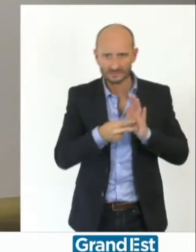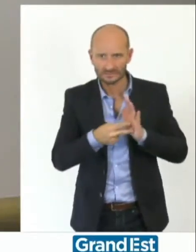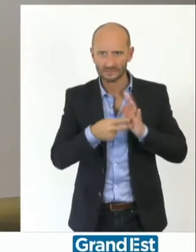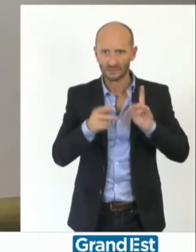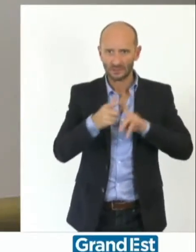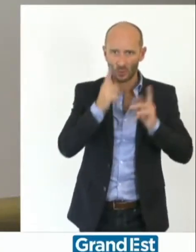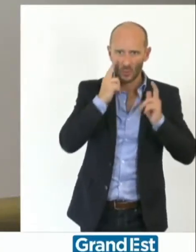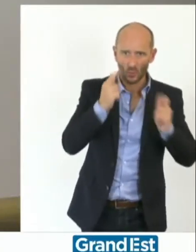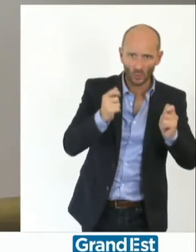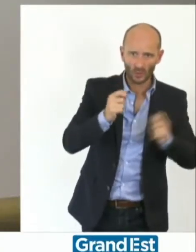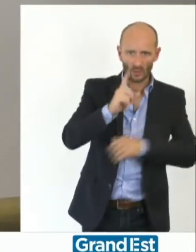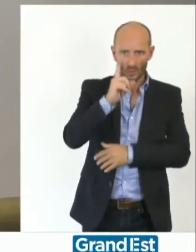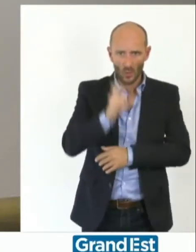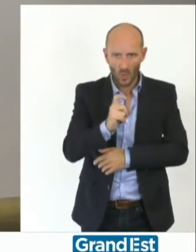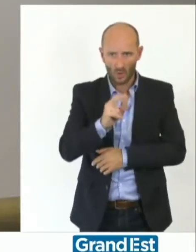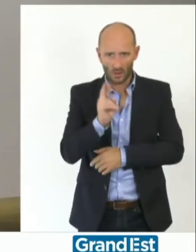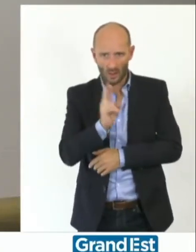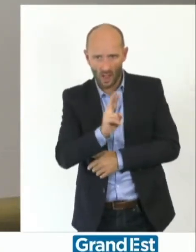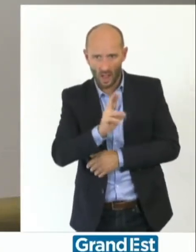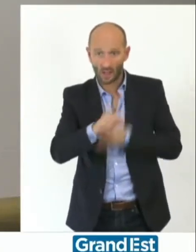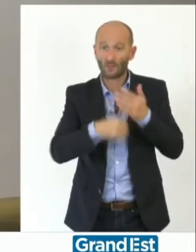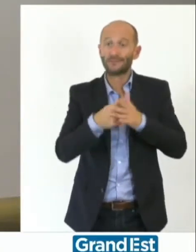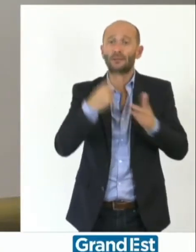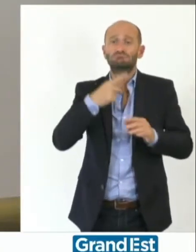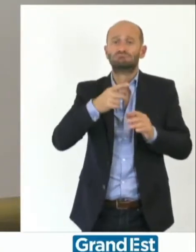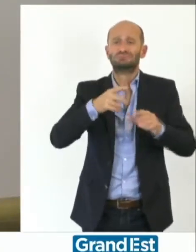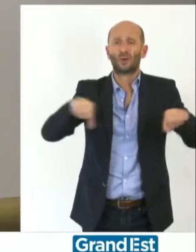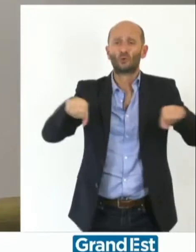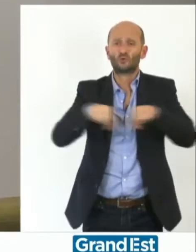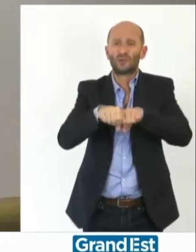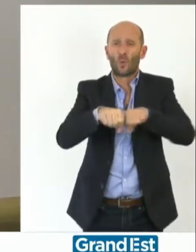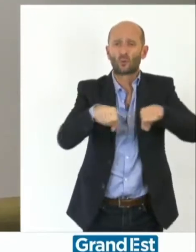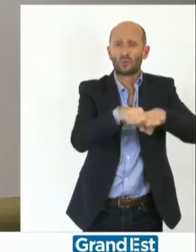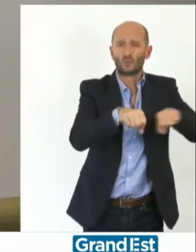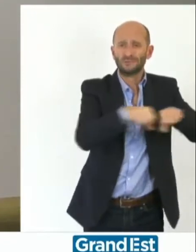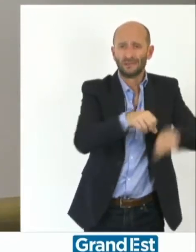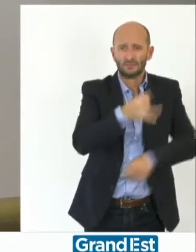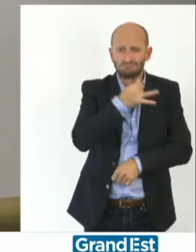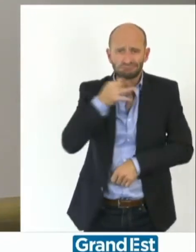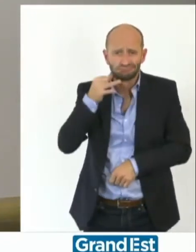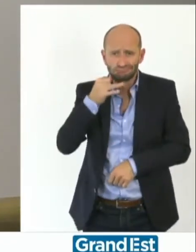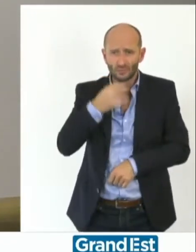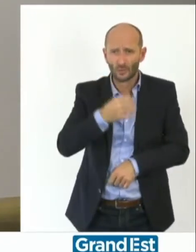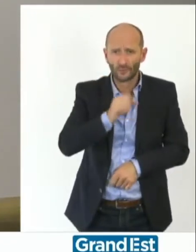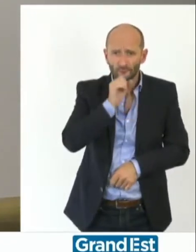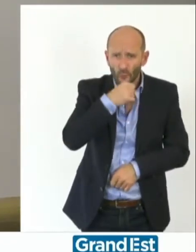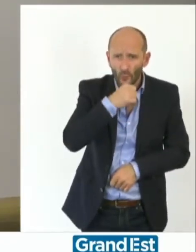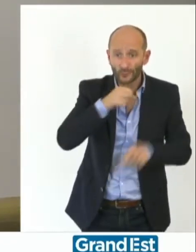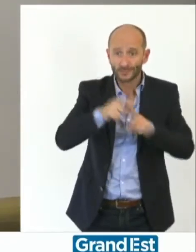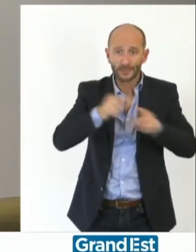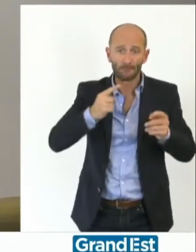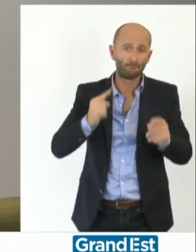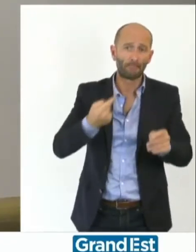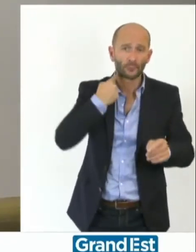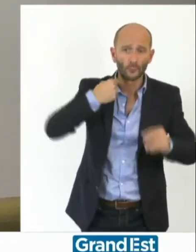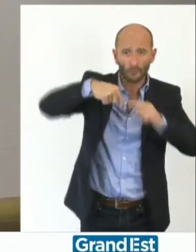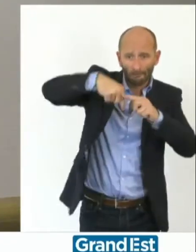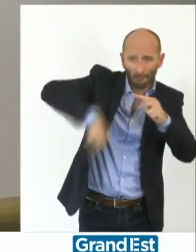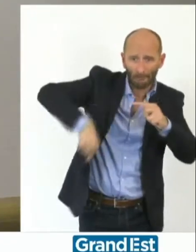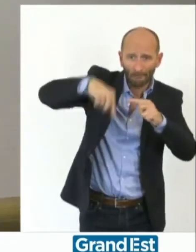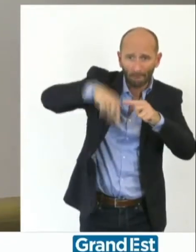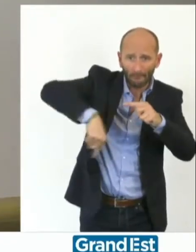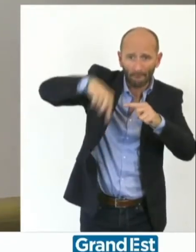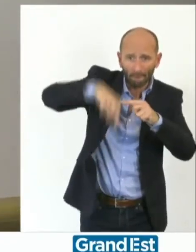ce qui génère d'importantes représentant près de 128 millions de mètres cubes d'eau perdus ces chiffres sont certes